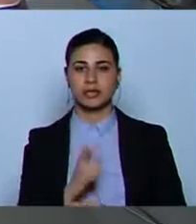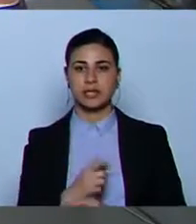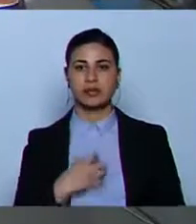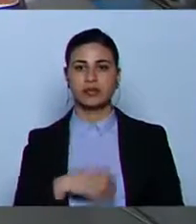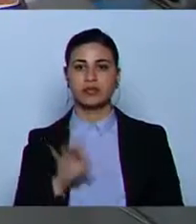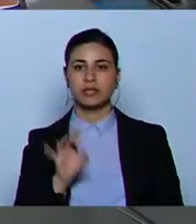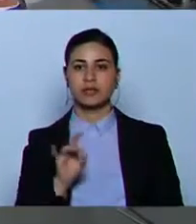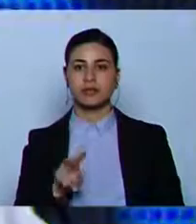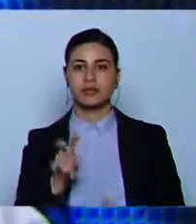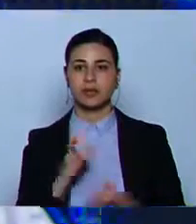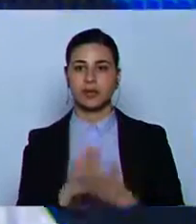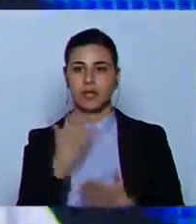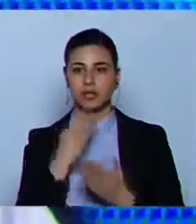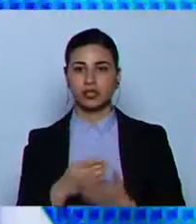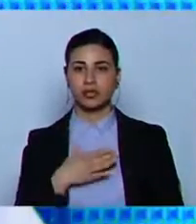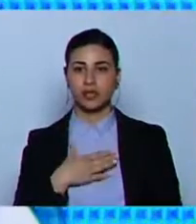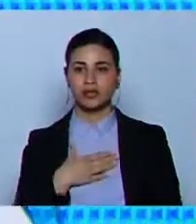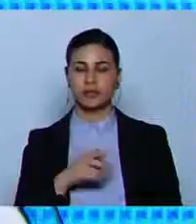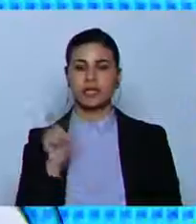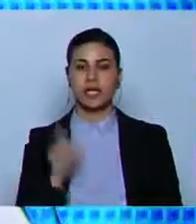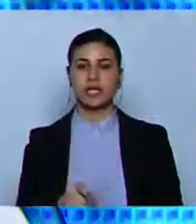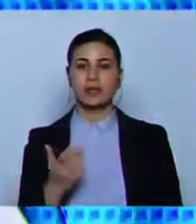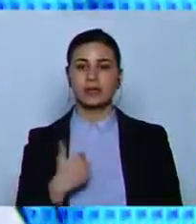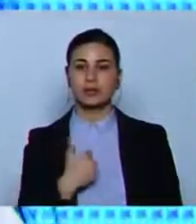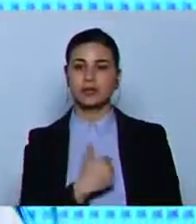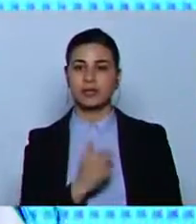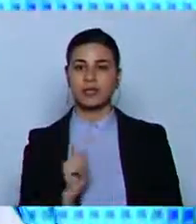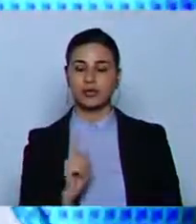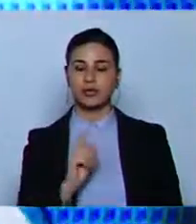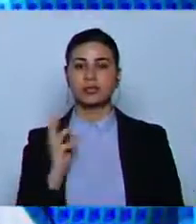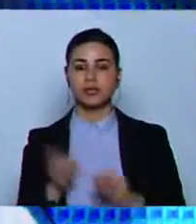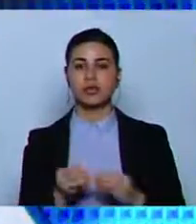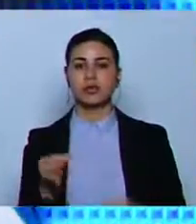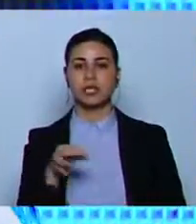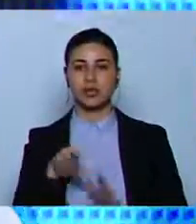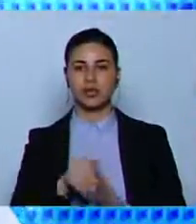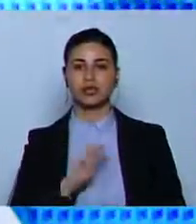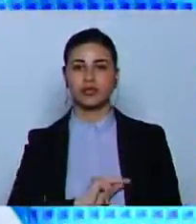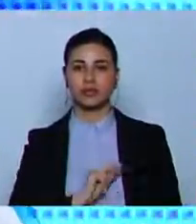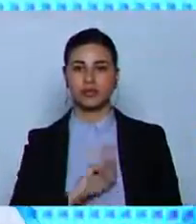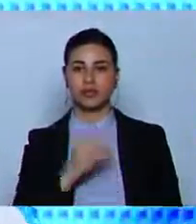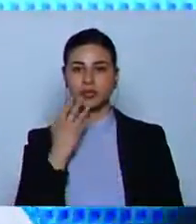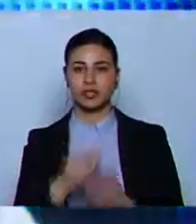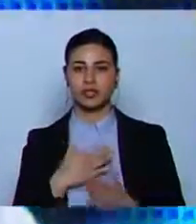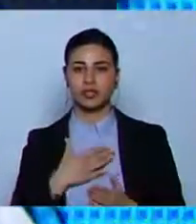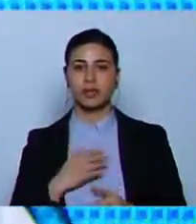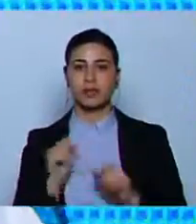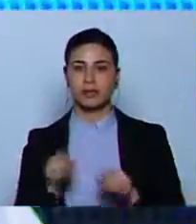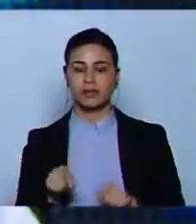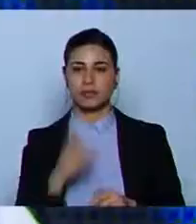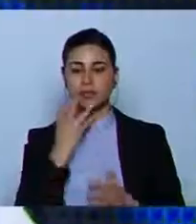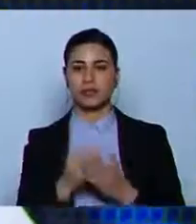და ტკივნეული თემაა ჩემთვის. ადამიანისთვის, რომელსაც მინდა რომ ზოგადად რეგიონში ვიმუშაო და ჩემი წვლილი შევიტანო,